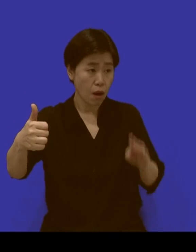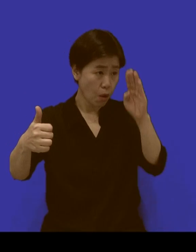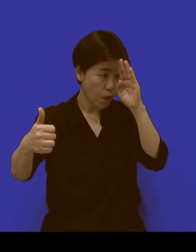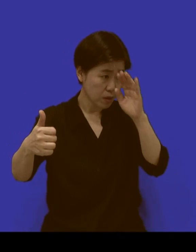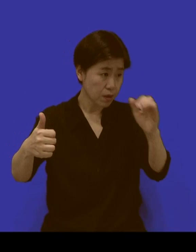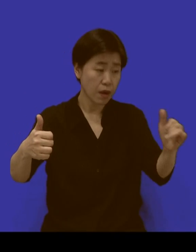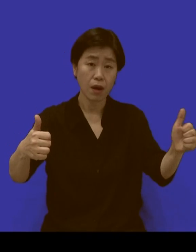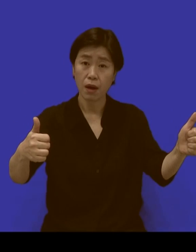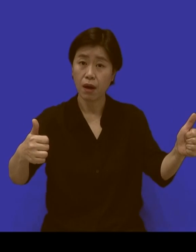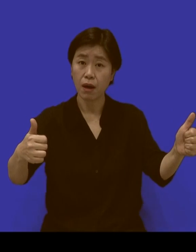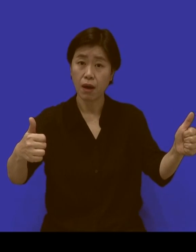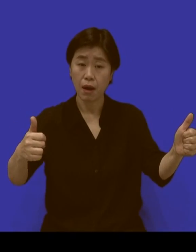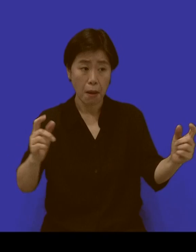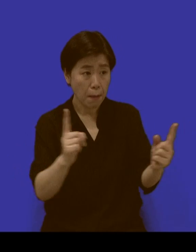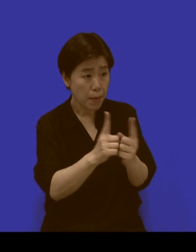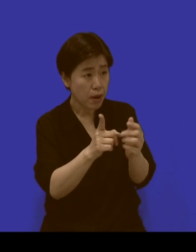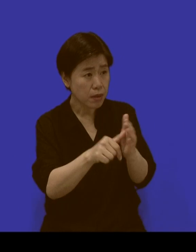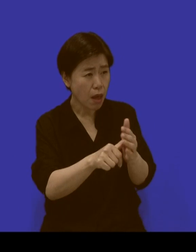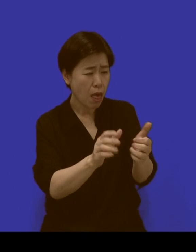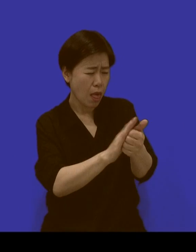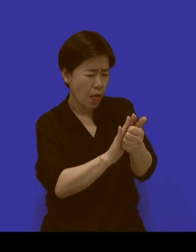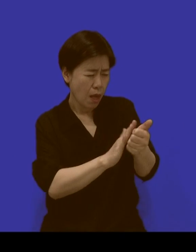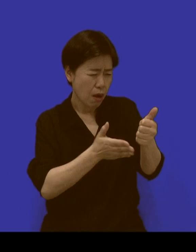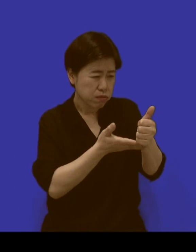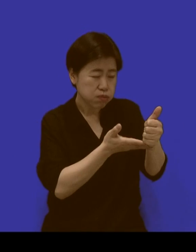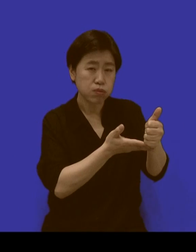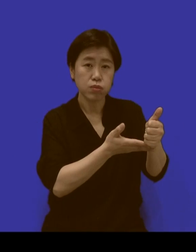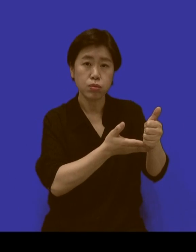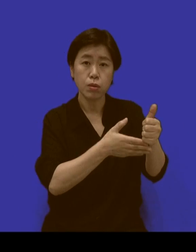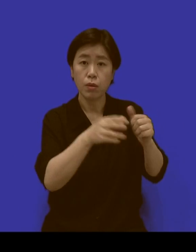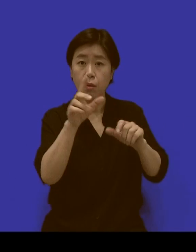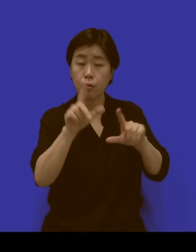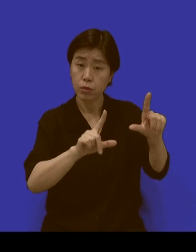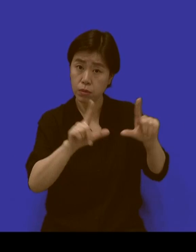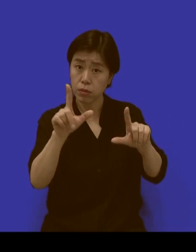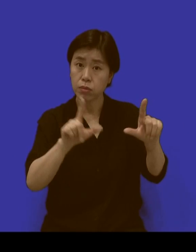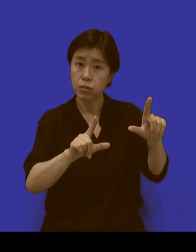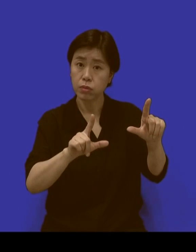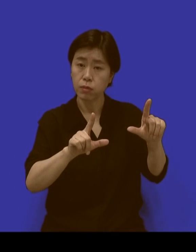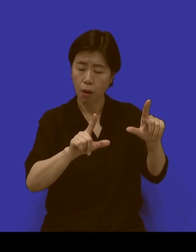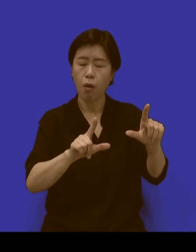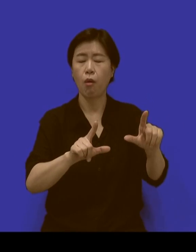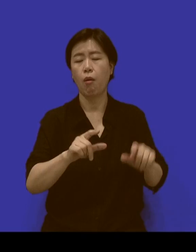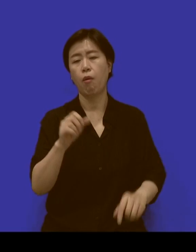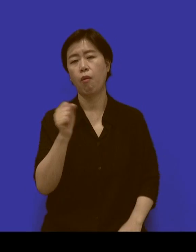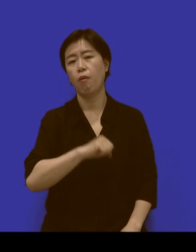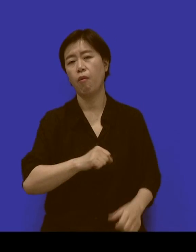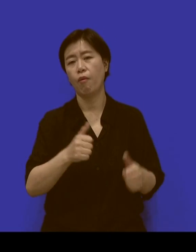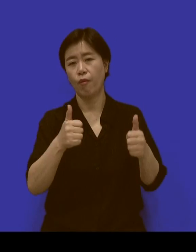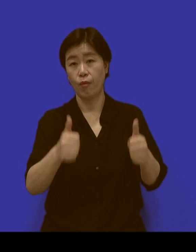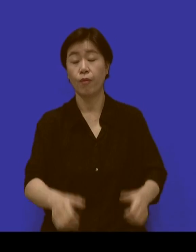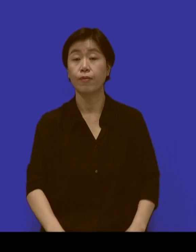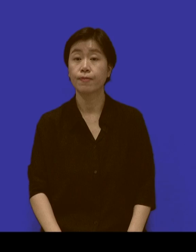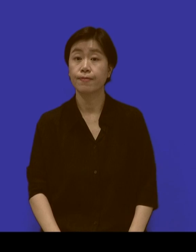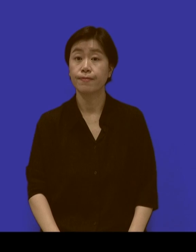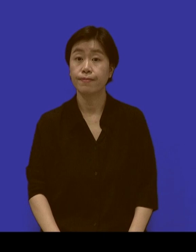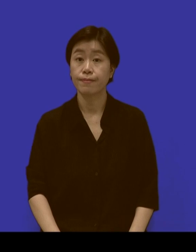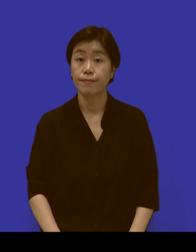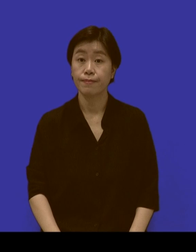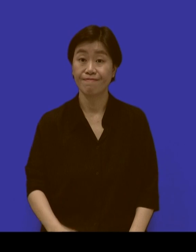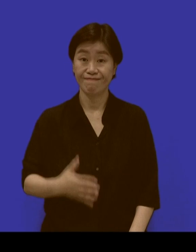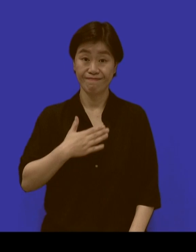뭔가 진심을 다해서 정말 잘 됐으면 좋겠다라고 얘기해 주시는 걸 보면서 너무 감동을 받았고 그리고